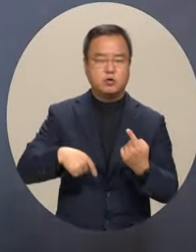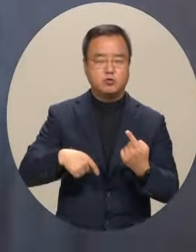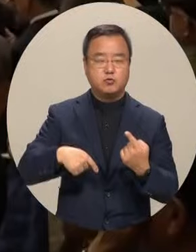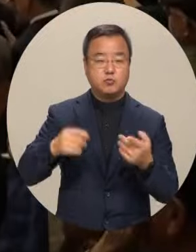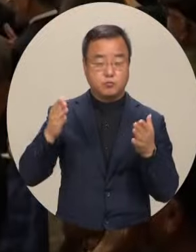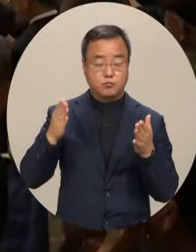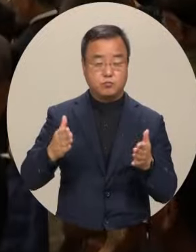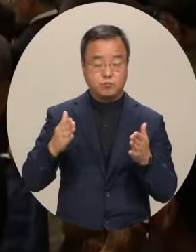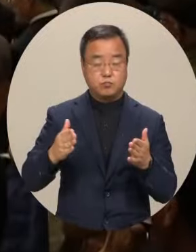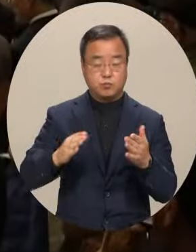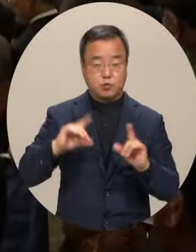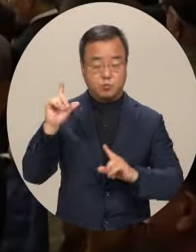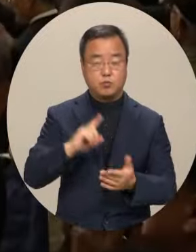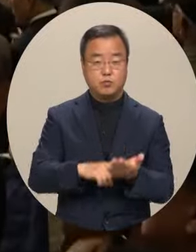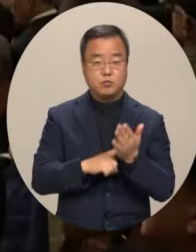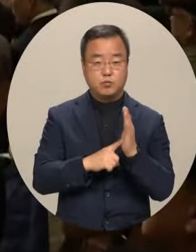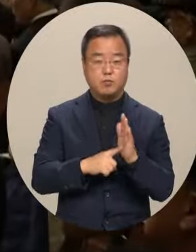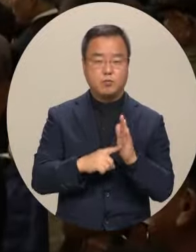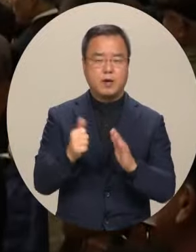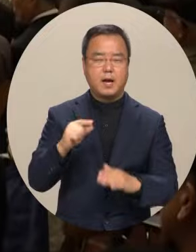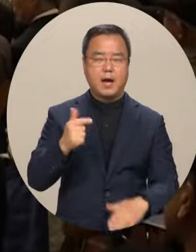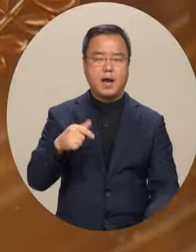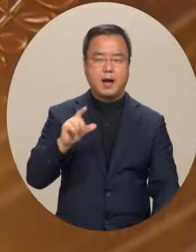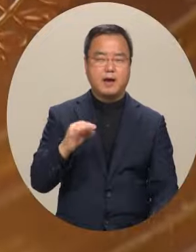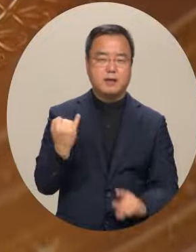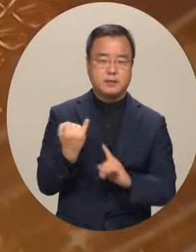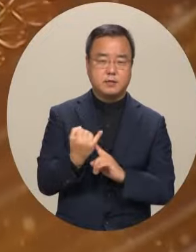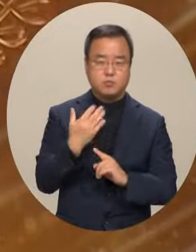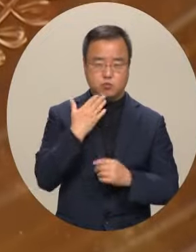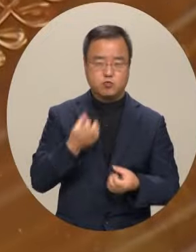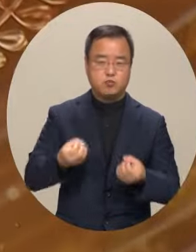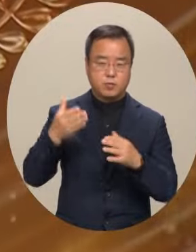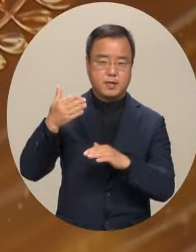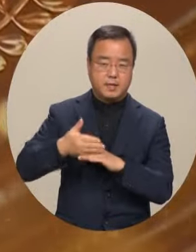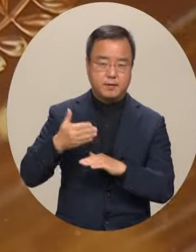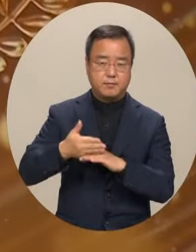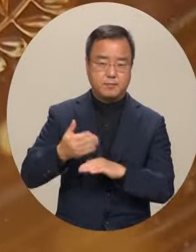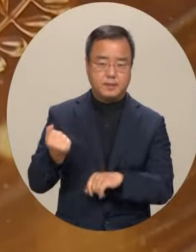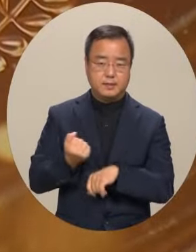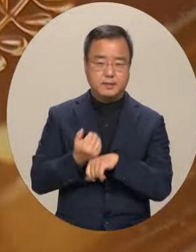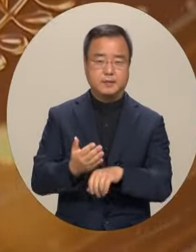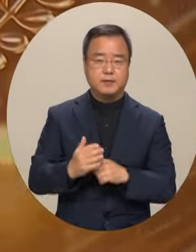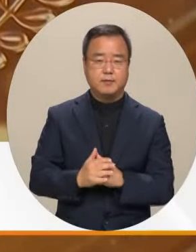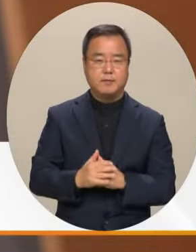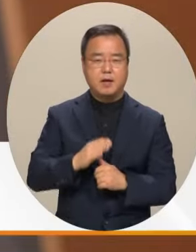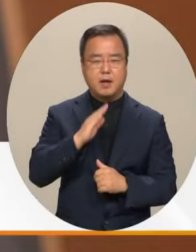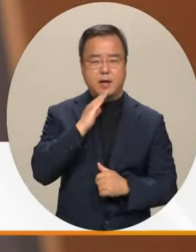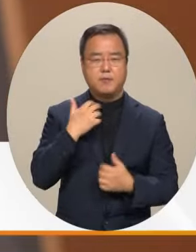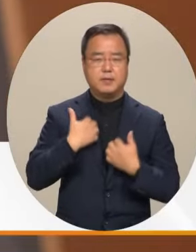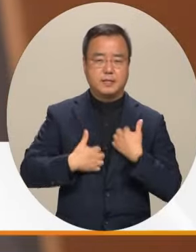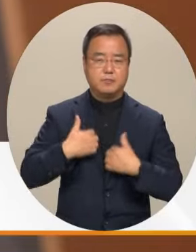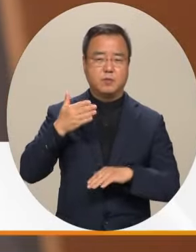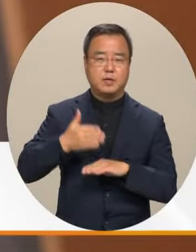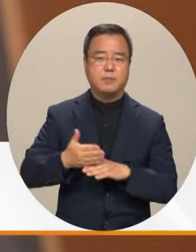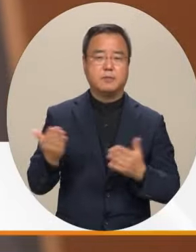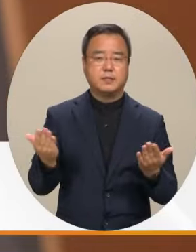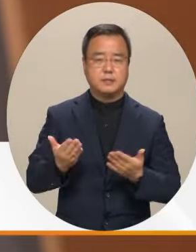작가는 수상 축하에 대한 감사로 말문을 열었습니다 무척 기쁘고 감사한 일이 서 그날